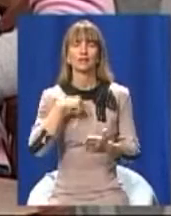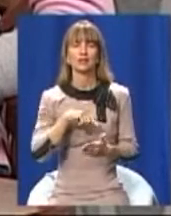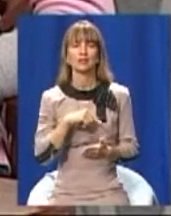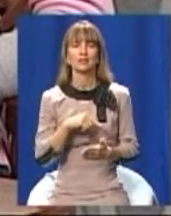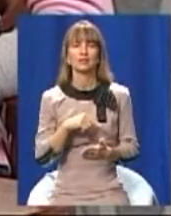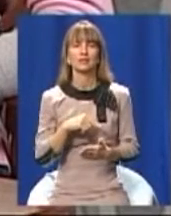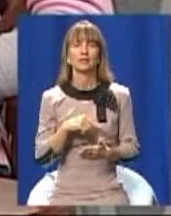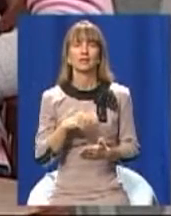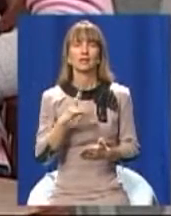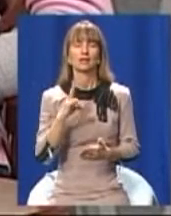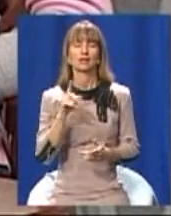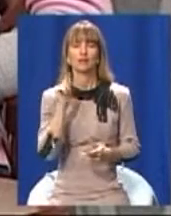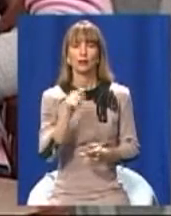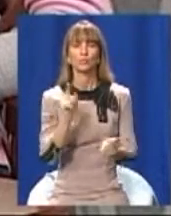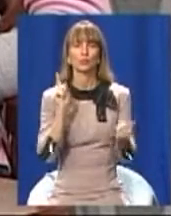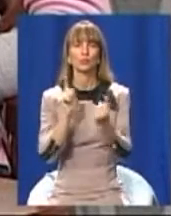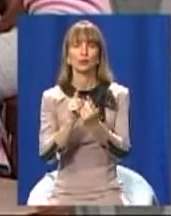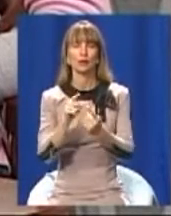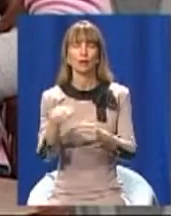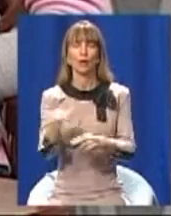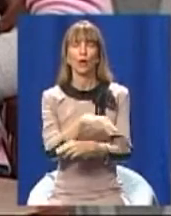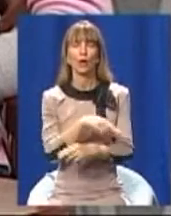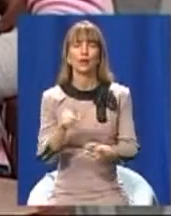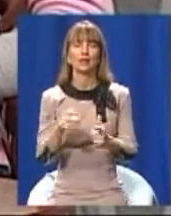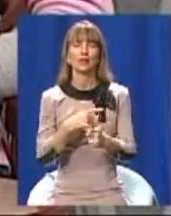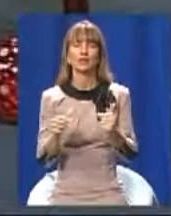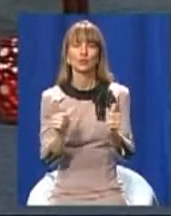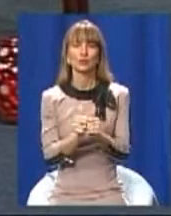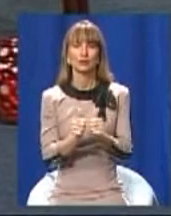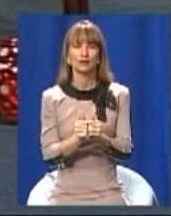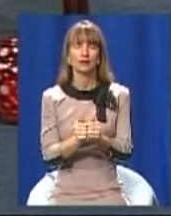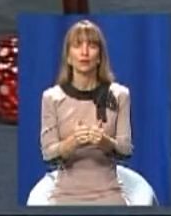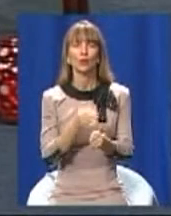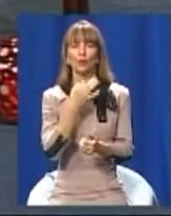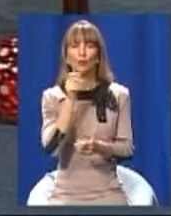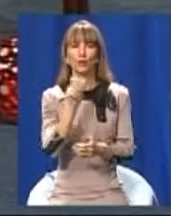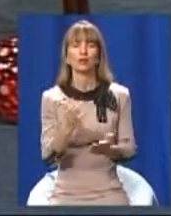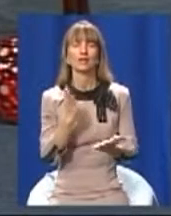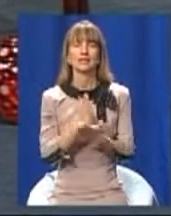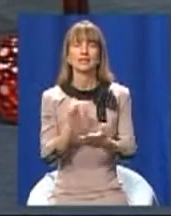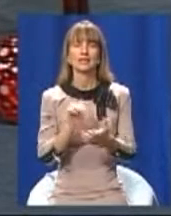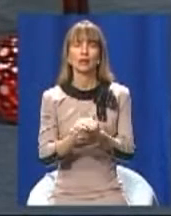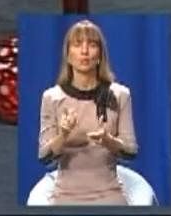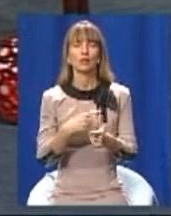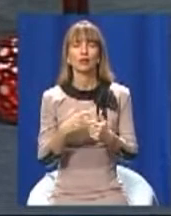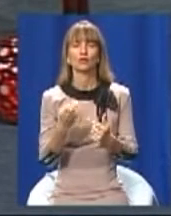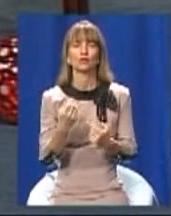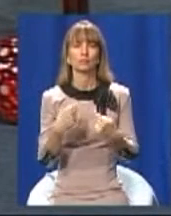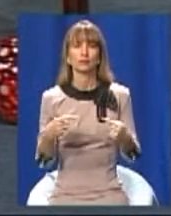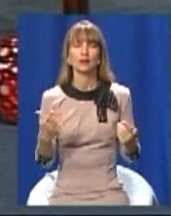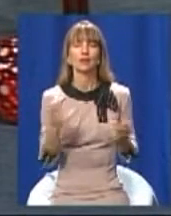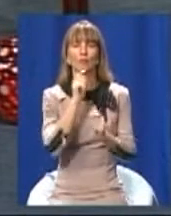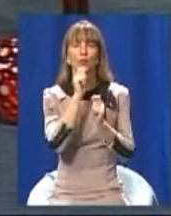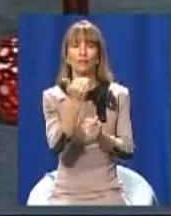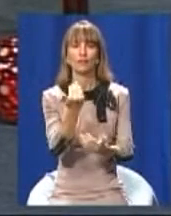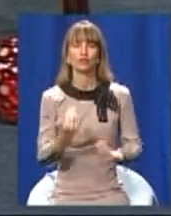тому ж самому зустрічному перехожому, або сусідові, або ще якоїсь людині, котра є або знайомою, або ще якось. Які подарунки в